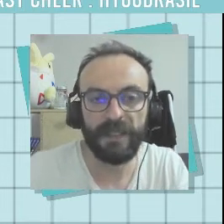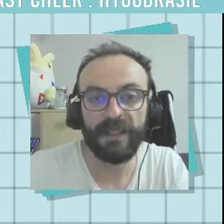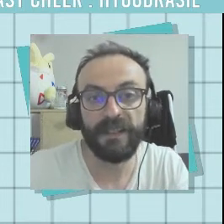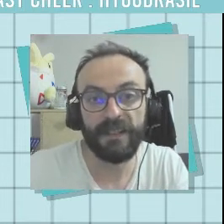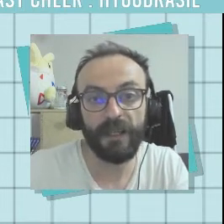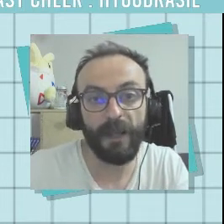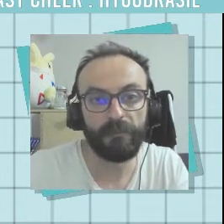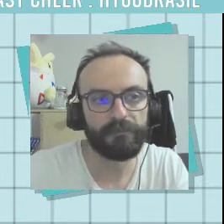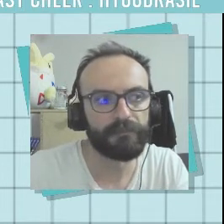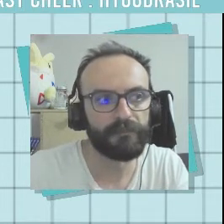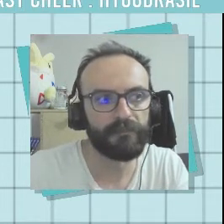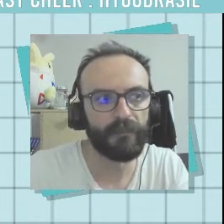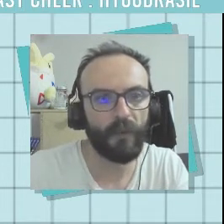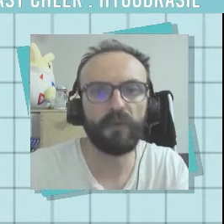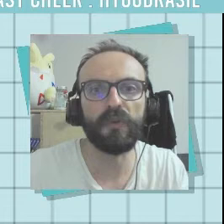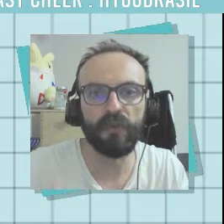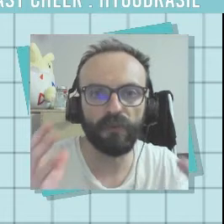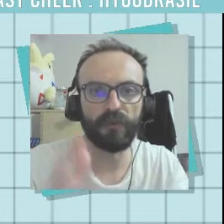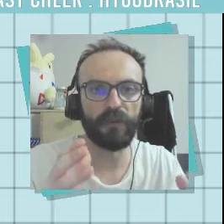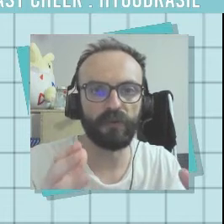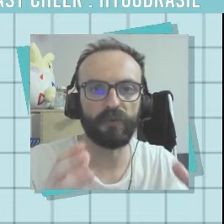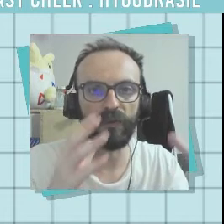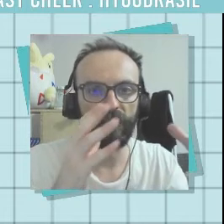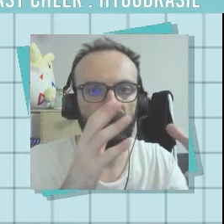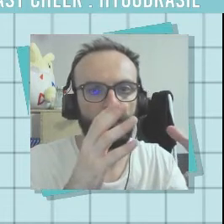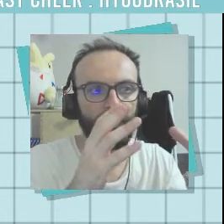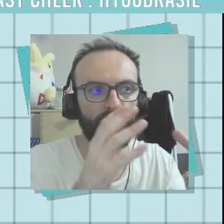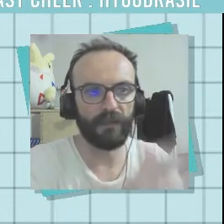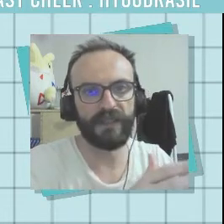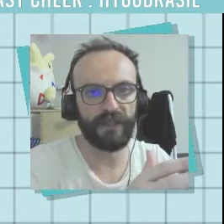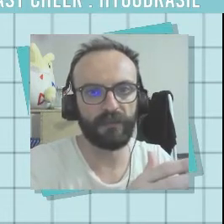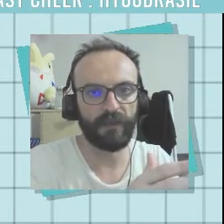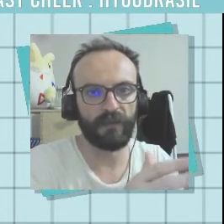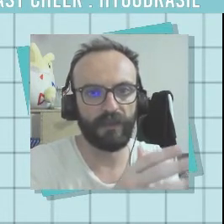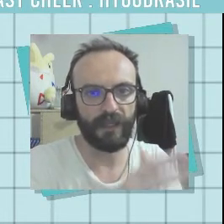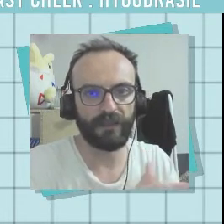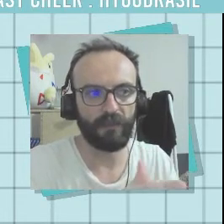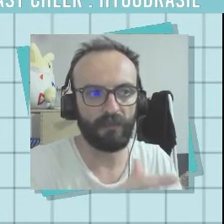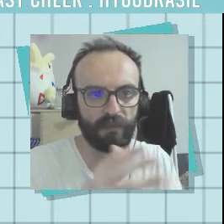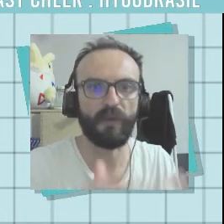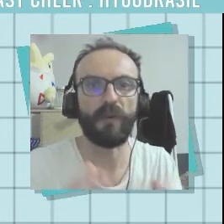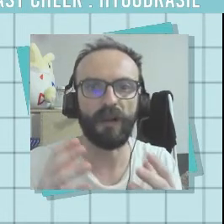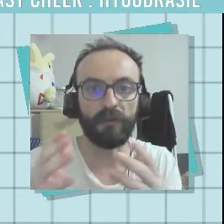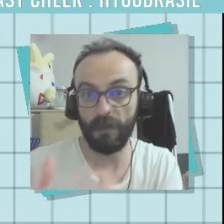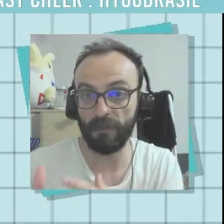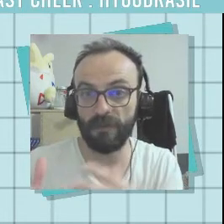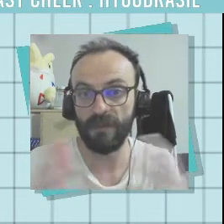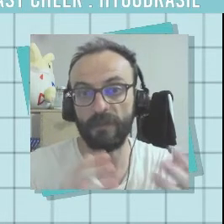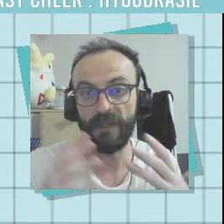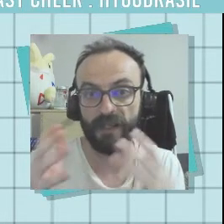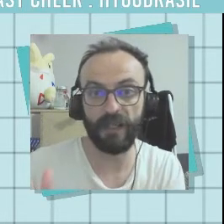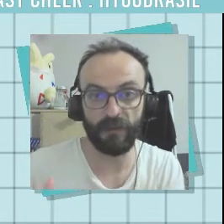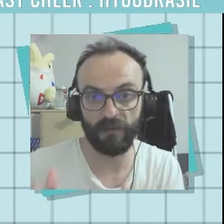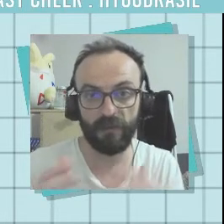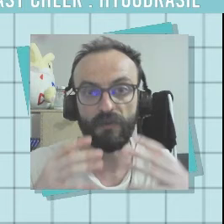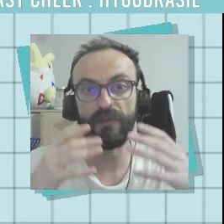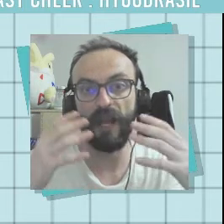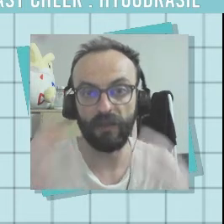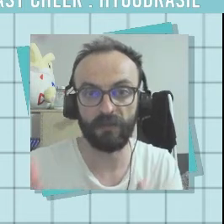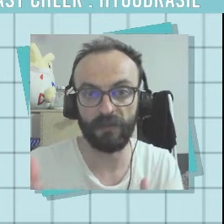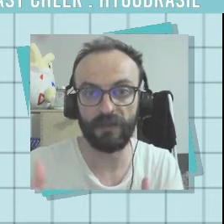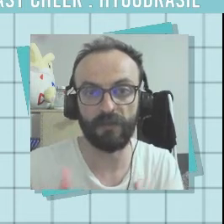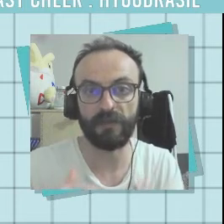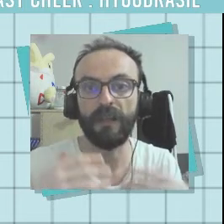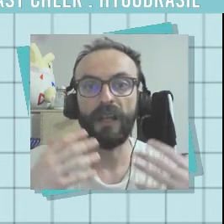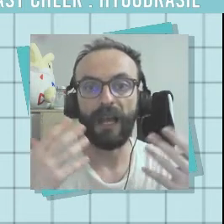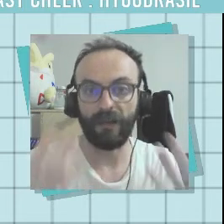Mais l'idée c'est de dire bah au lieu de foutre votre thune et d'investir du temps là-dedans, pourquoi ne pas plus sensibiliser à la culture sourde, à la